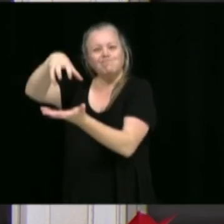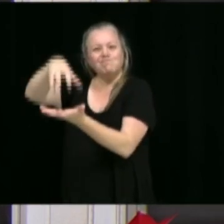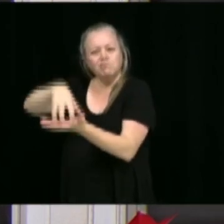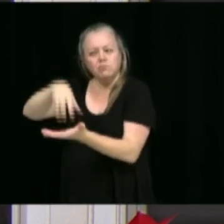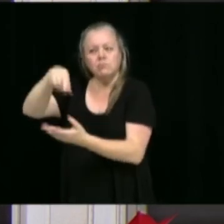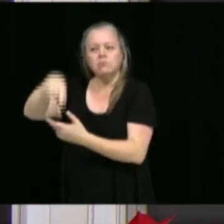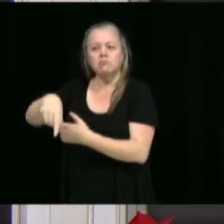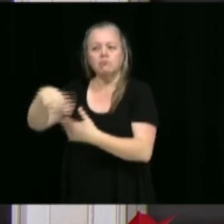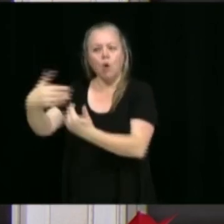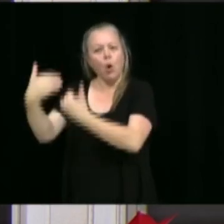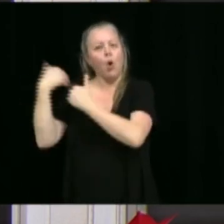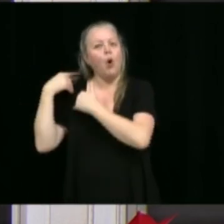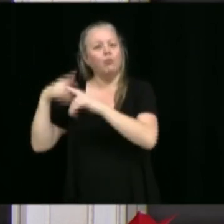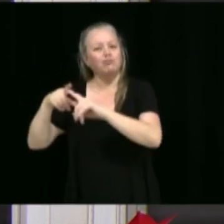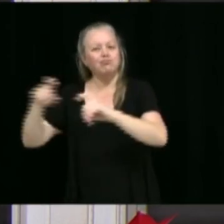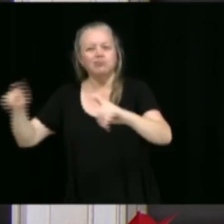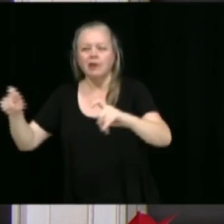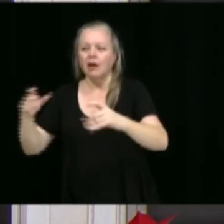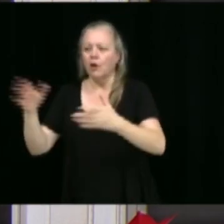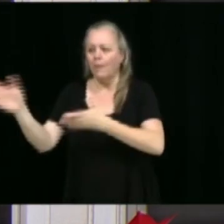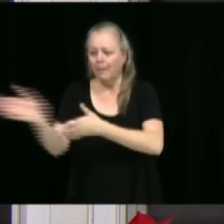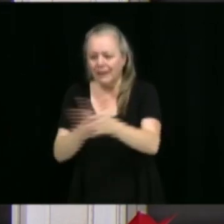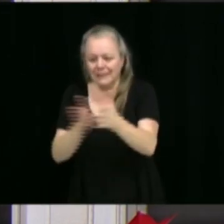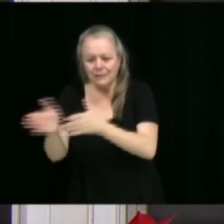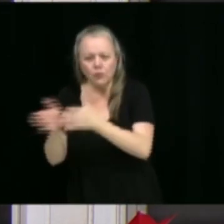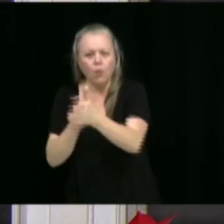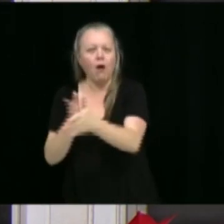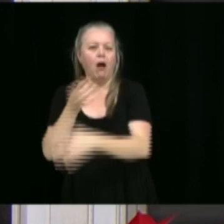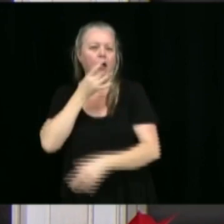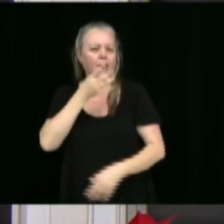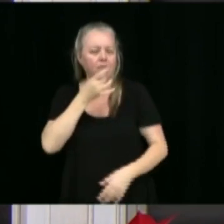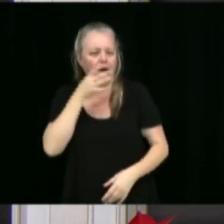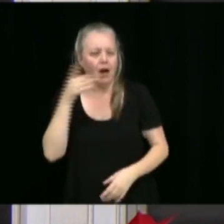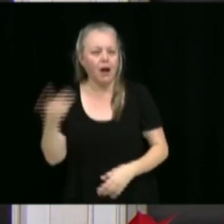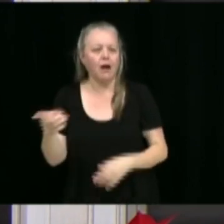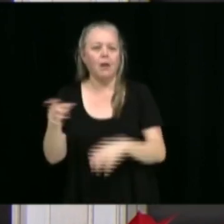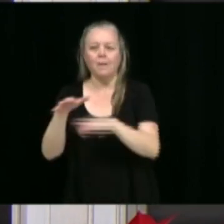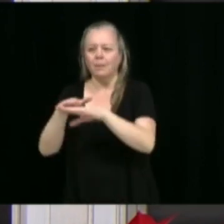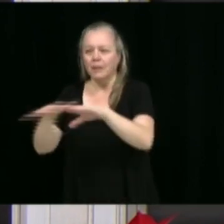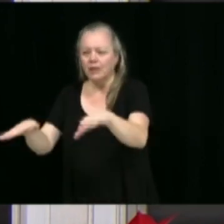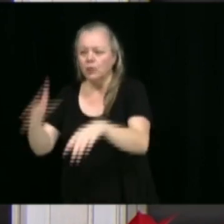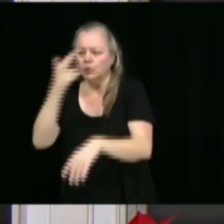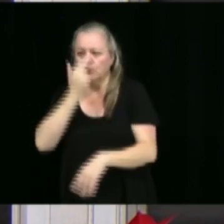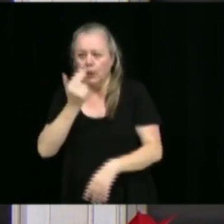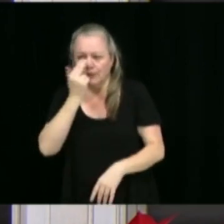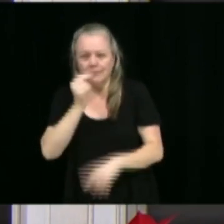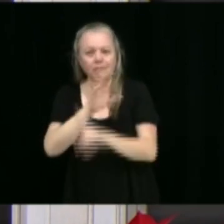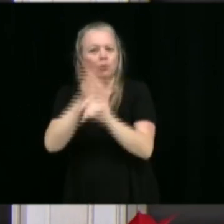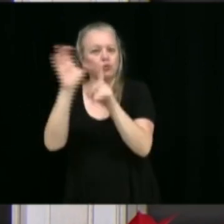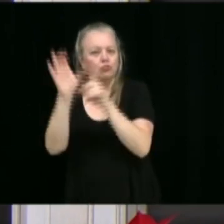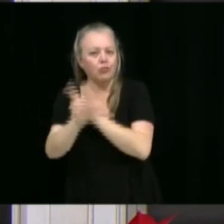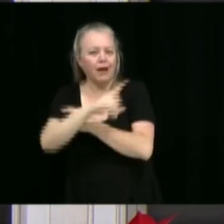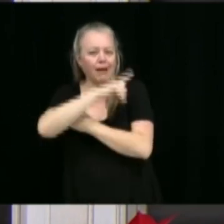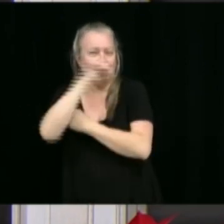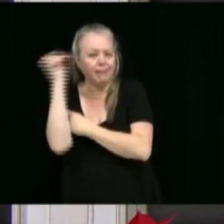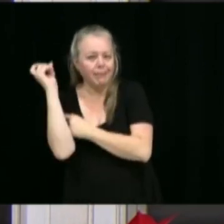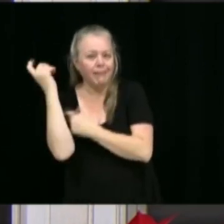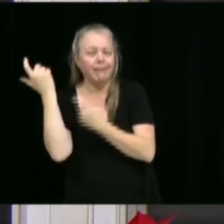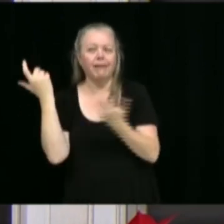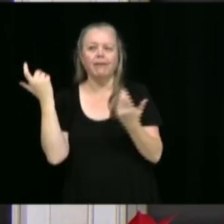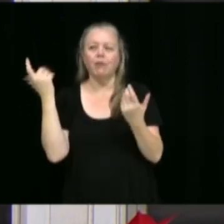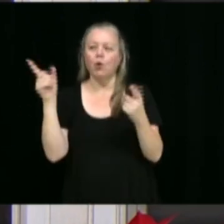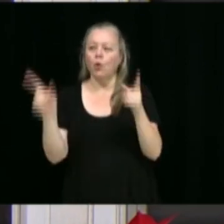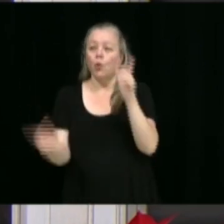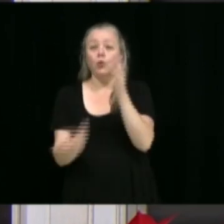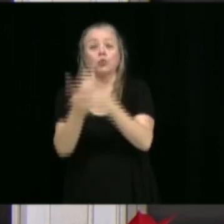servira de patinoire réfrigérée l'hiver, de plateau sportif et culturel l'été, d'aménagement de nouveaux